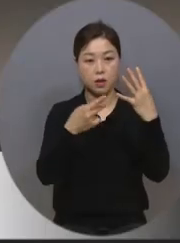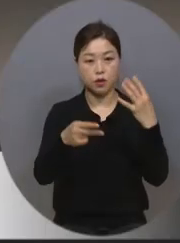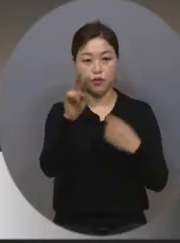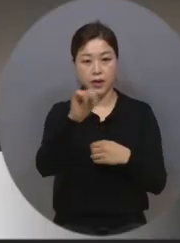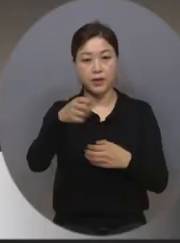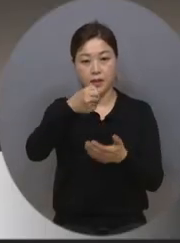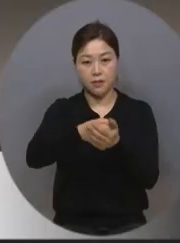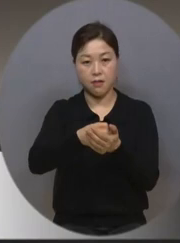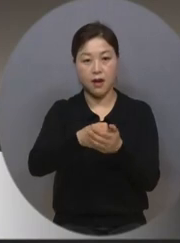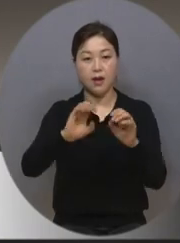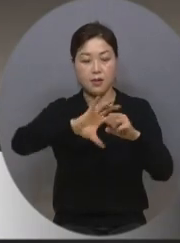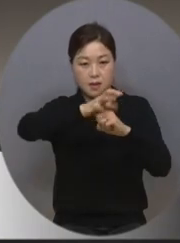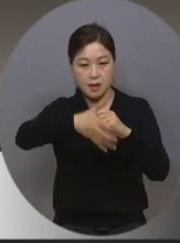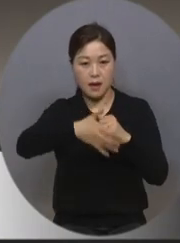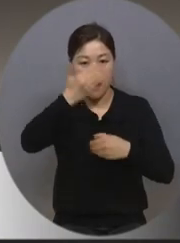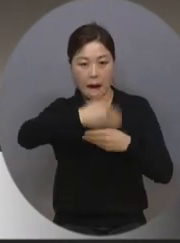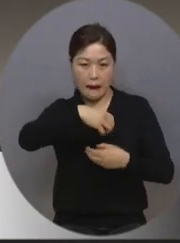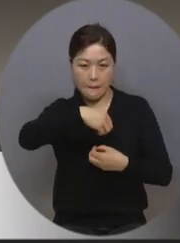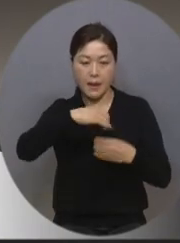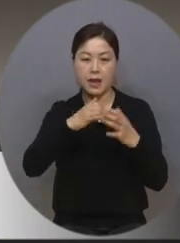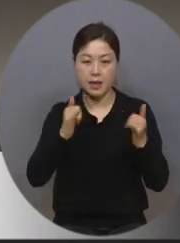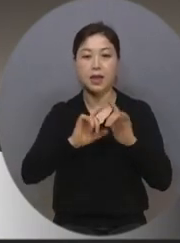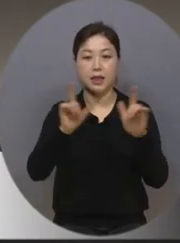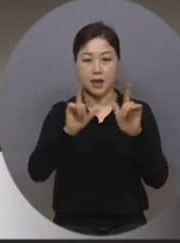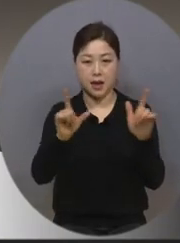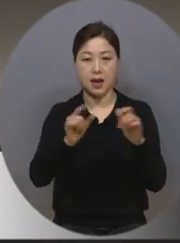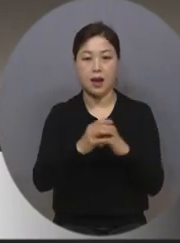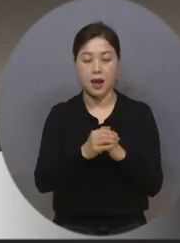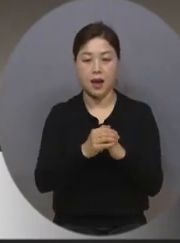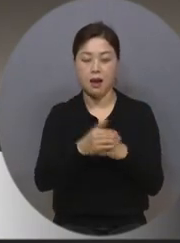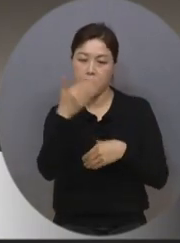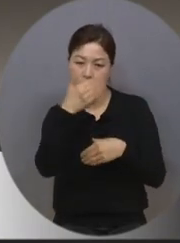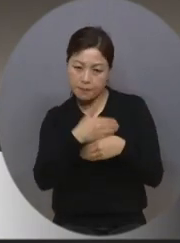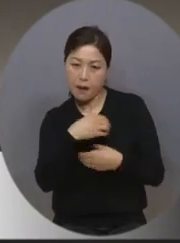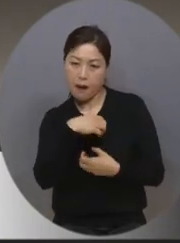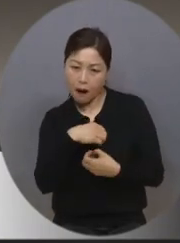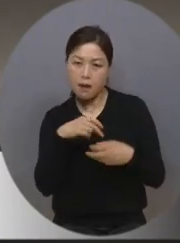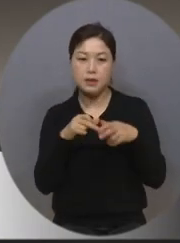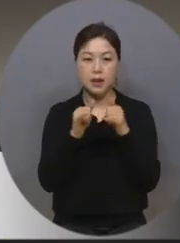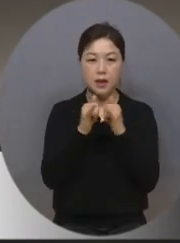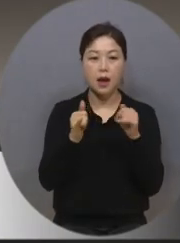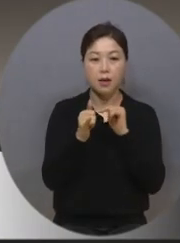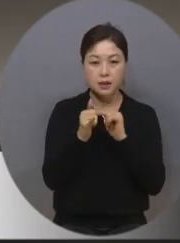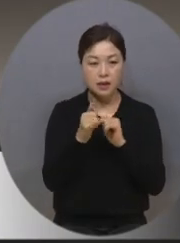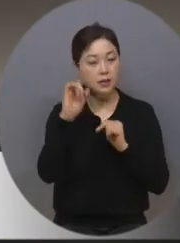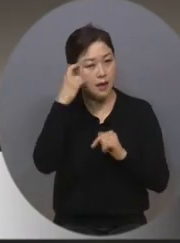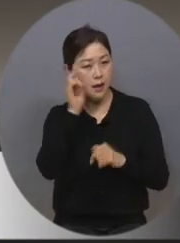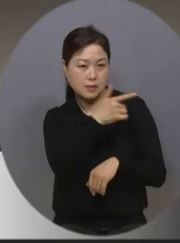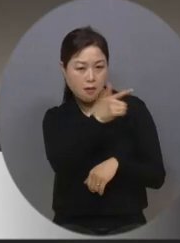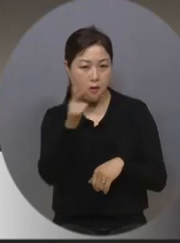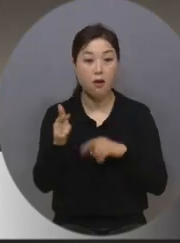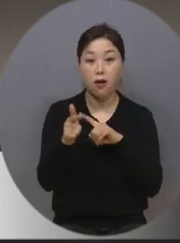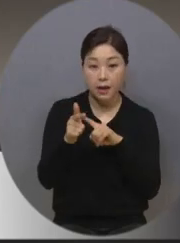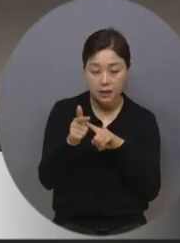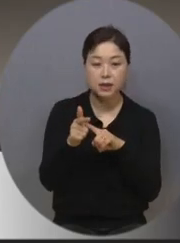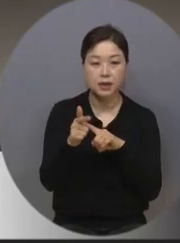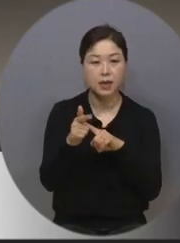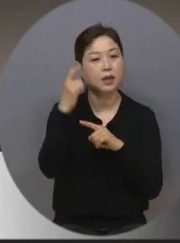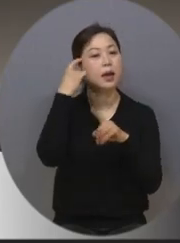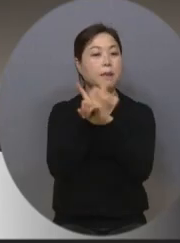정한 세계 자폐인 날로서 자폐 장애인에 대한 여러 가지 인식을 바꾸는 그런 날이